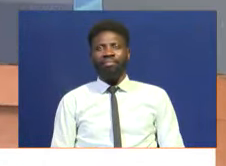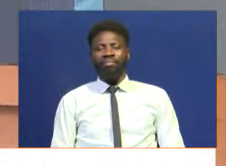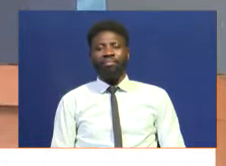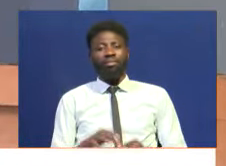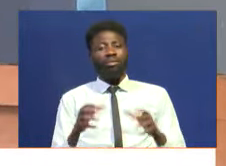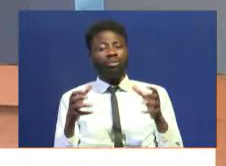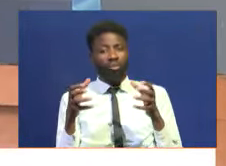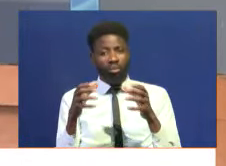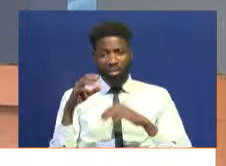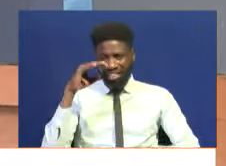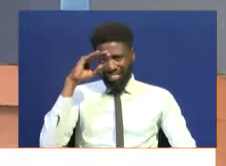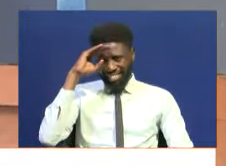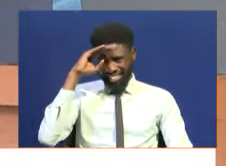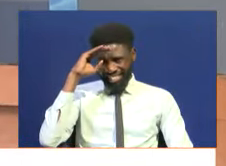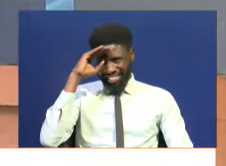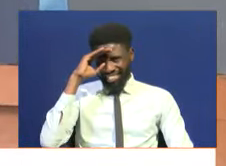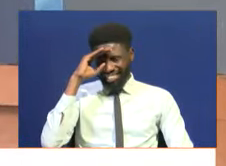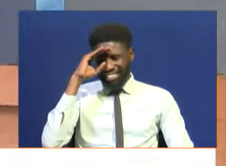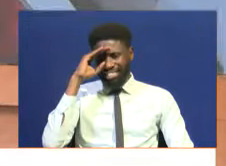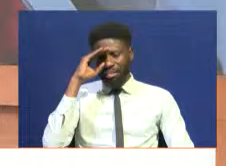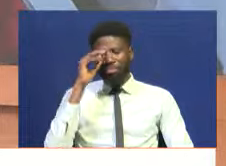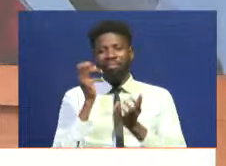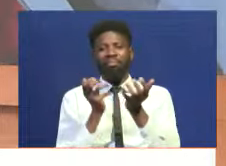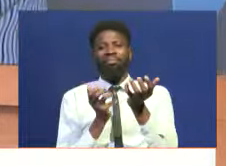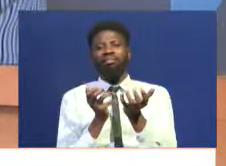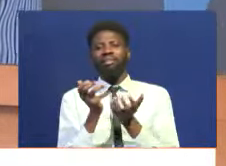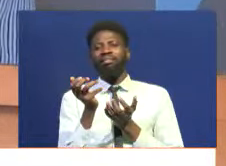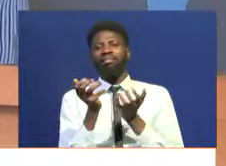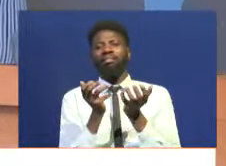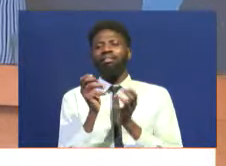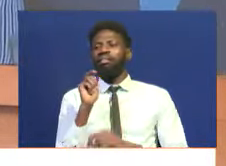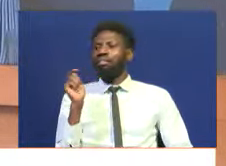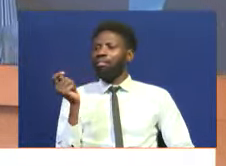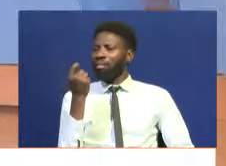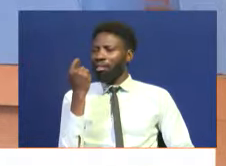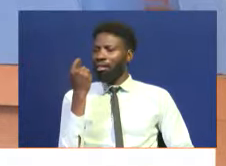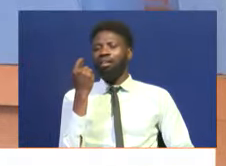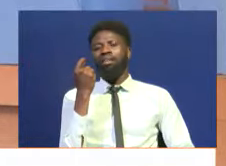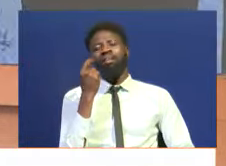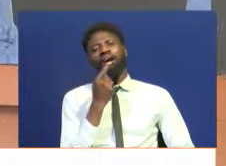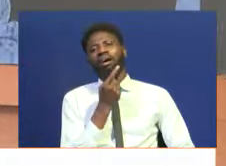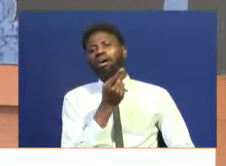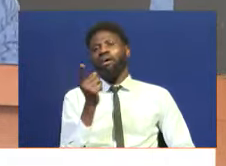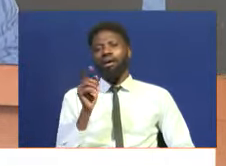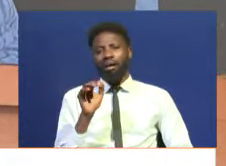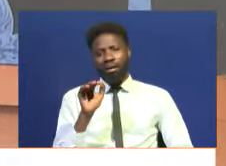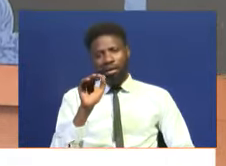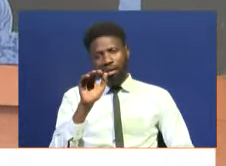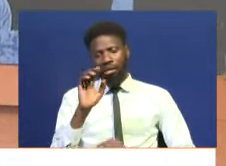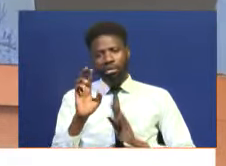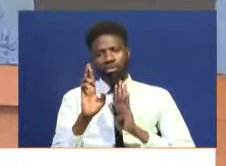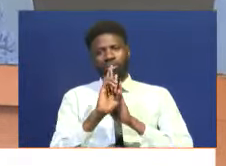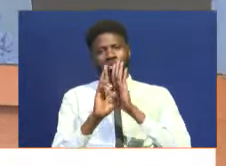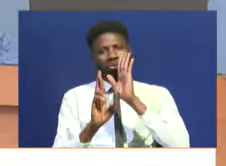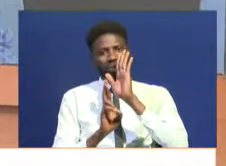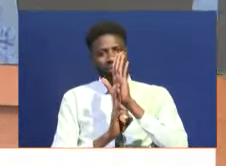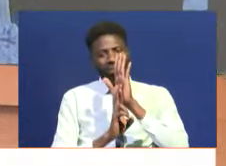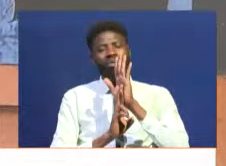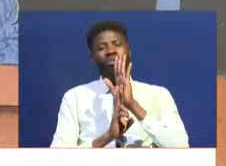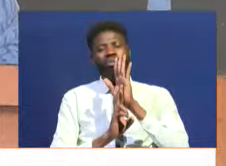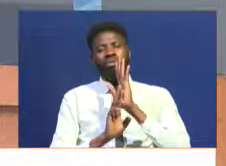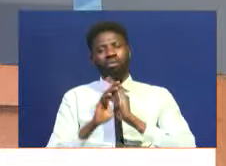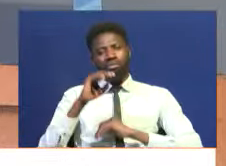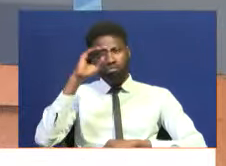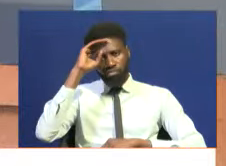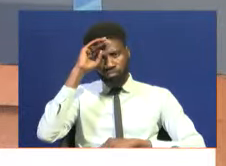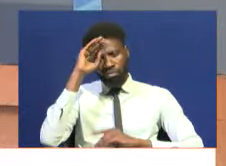Wauzaji wa vileo kote nchini wametakiwa kuzingatia kwa makini kanuni zilizowekwa kuhusu uuzaji na unywaji wa pombe huku msimu